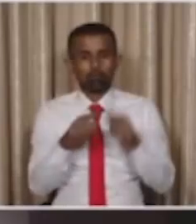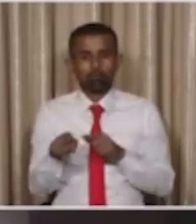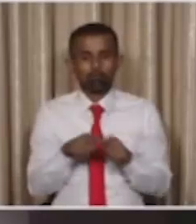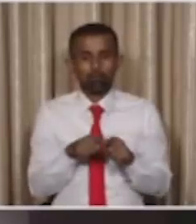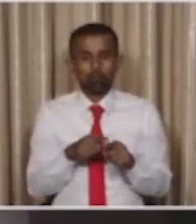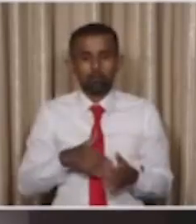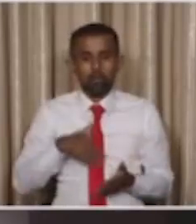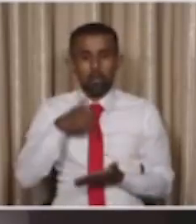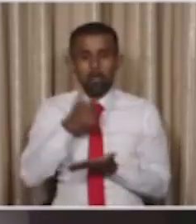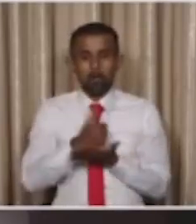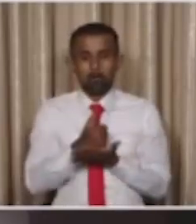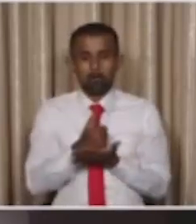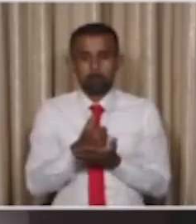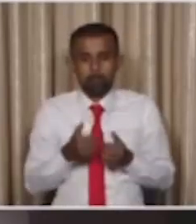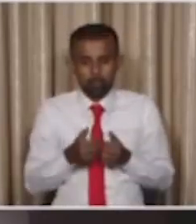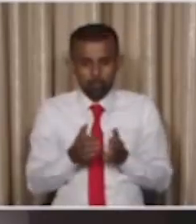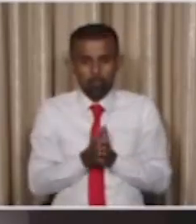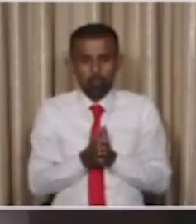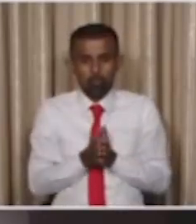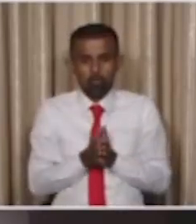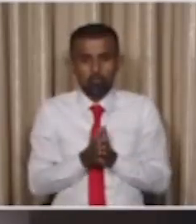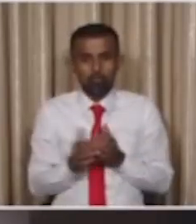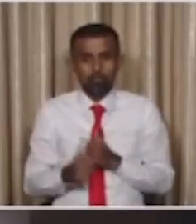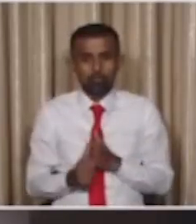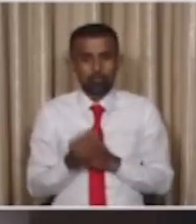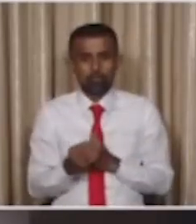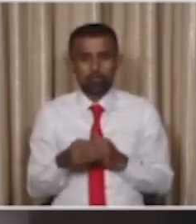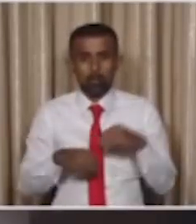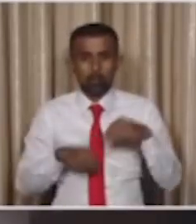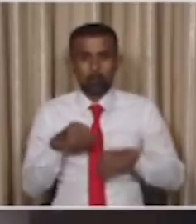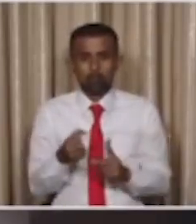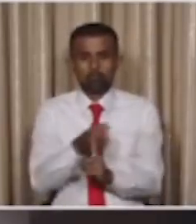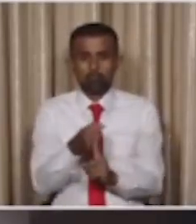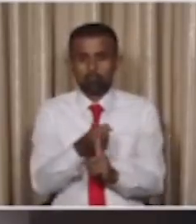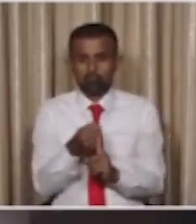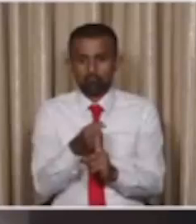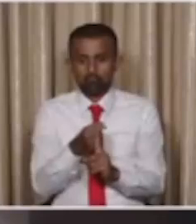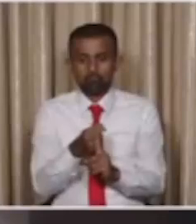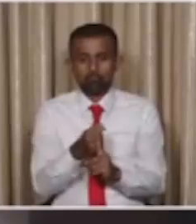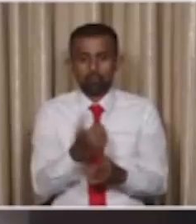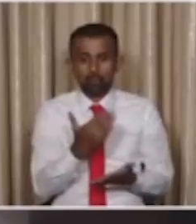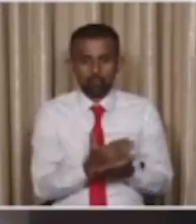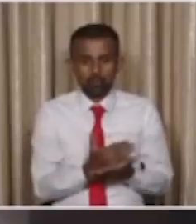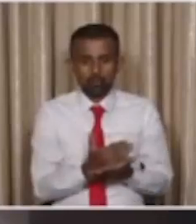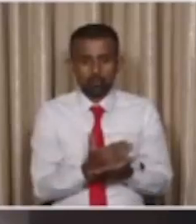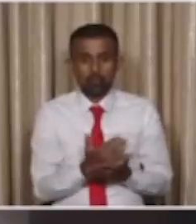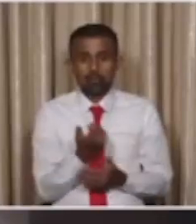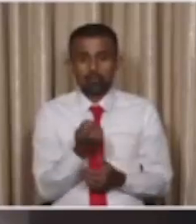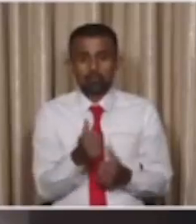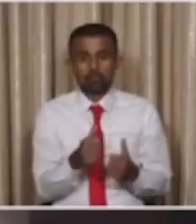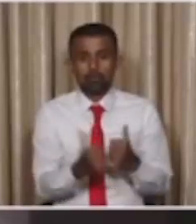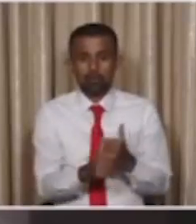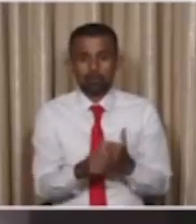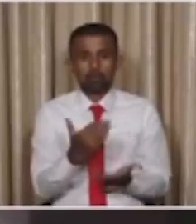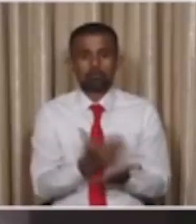මහ බැංකුවේ ඉන්ඩිපෙන්ඩන්ස් එක ස්වාධීනත්වය අපි ඇති කරේ දේශපාලන ඇඟිලි ගැසීම් නතර කරලා මුදල් අච්චු ගහන එක